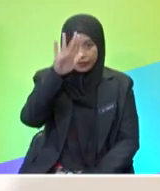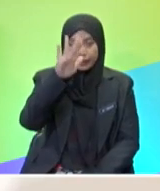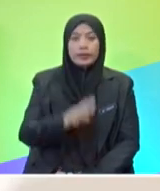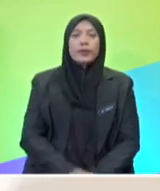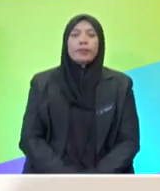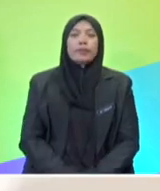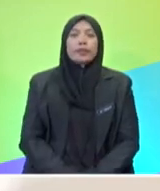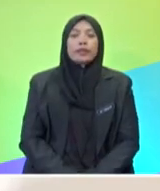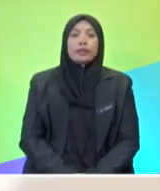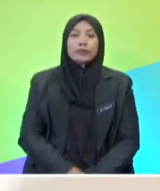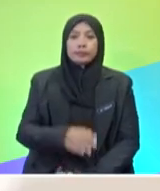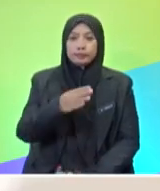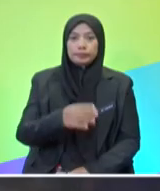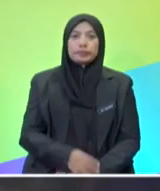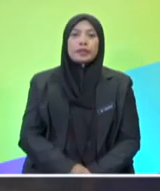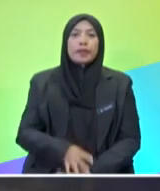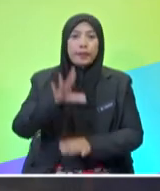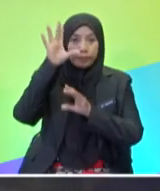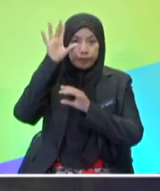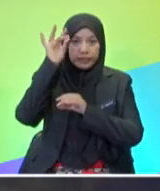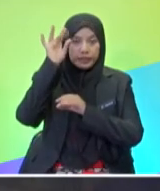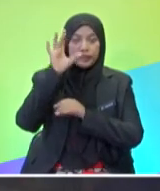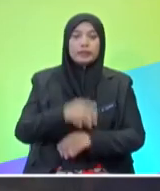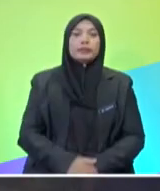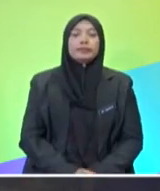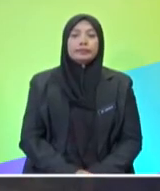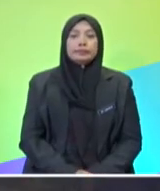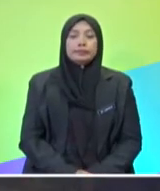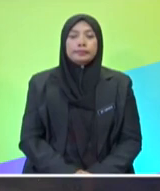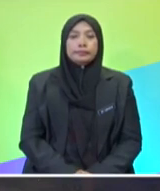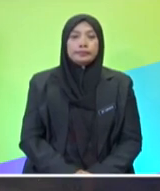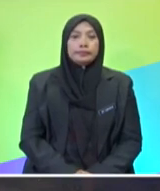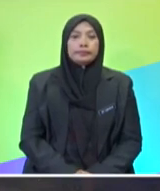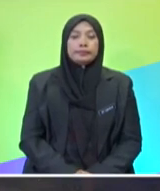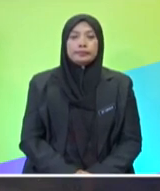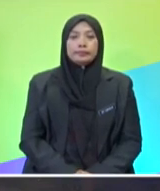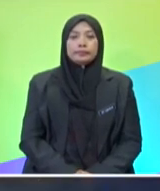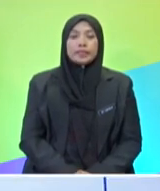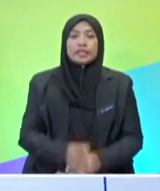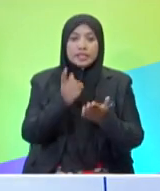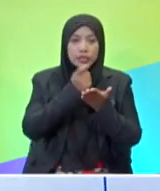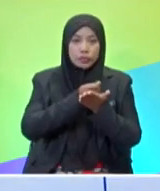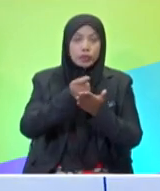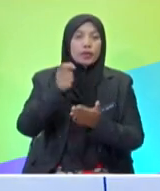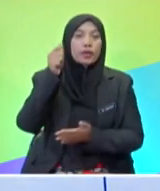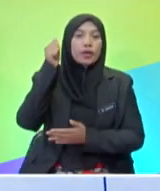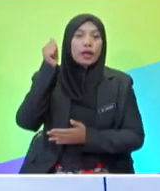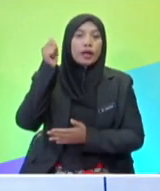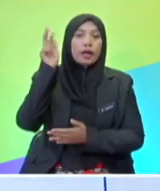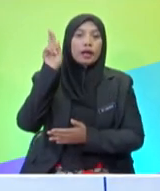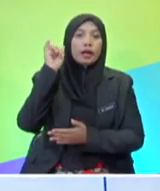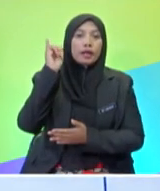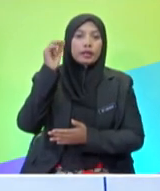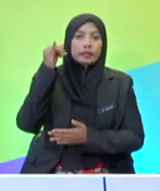kita bagi bintang dekat Amira. Bagi bintang? Wah, okay. Tahniah. Seterusnya, Arif. Ustazah nak